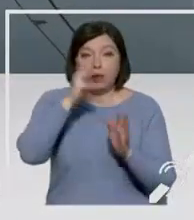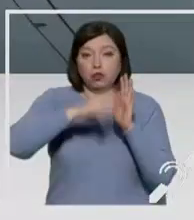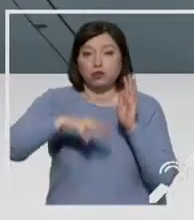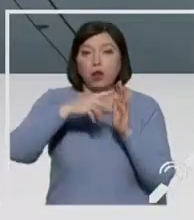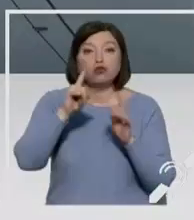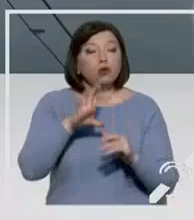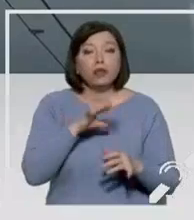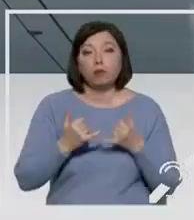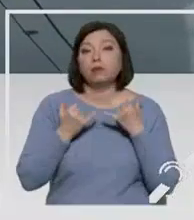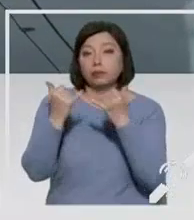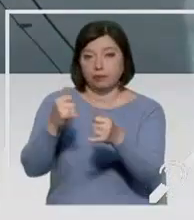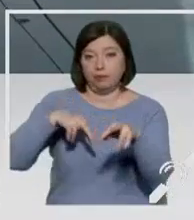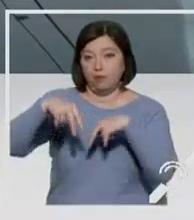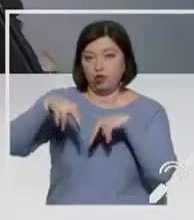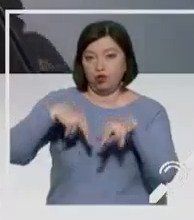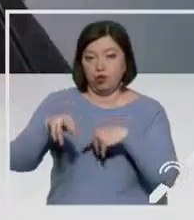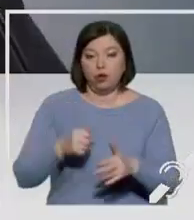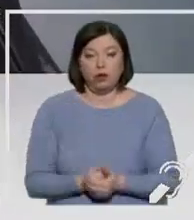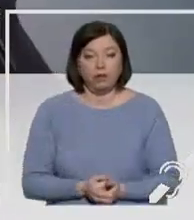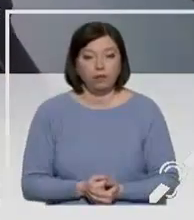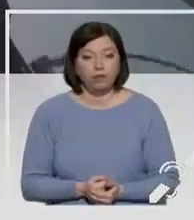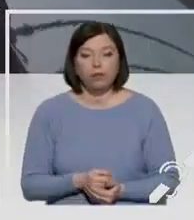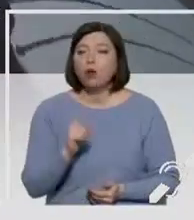că nu au acordat prioritate pietonilor